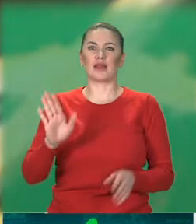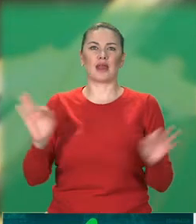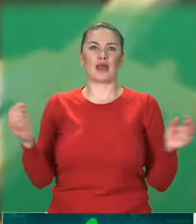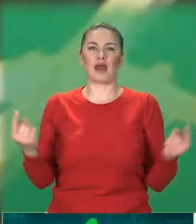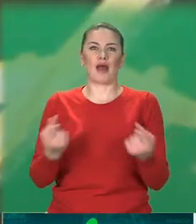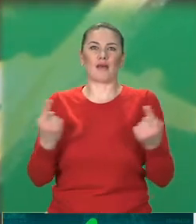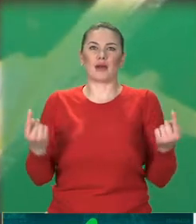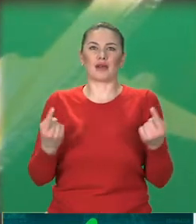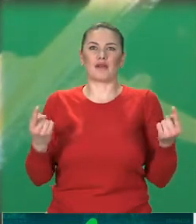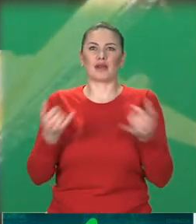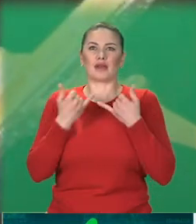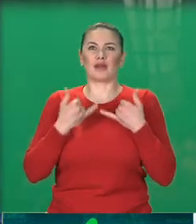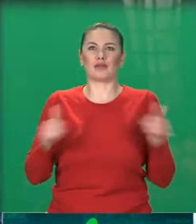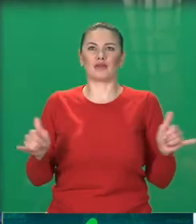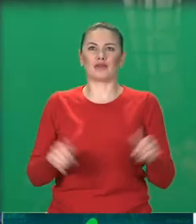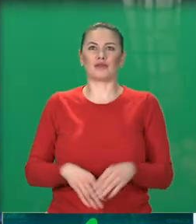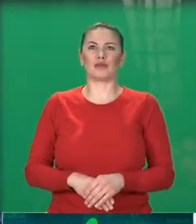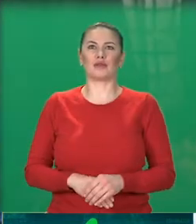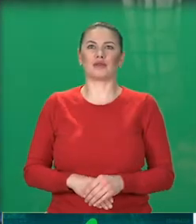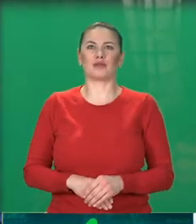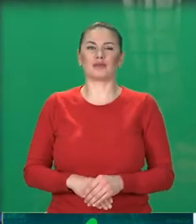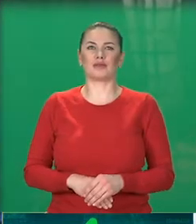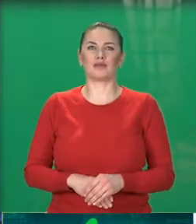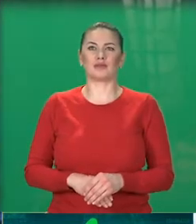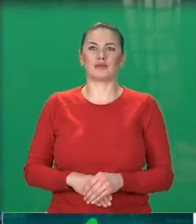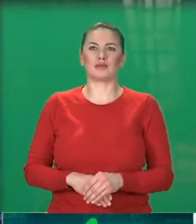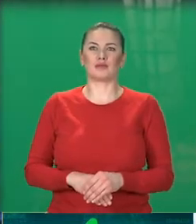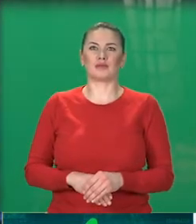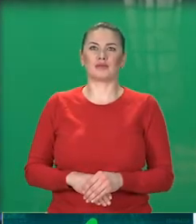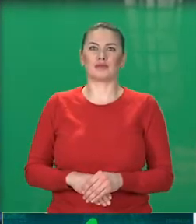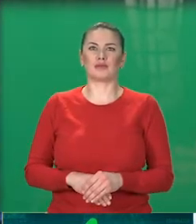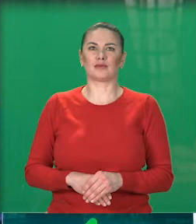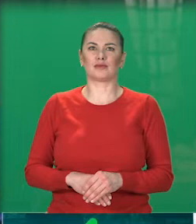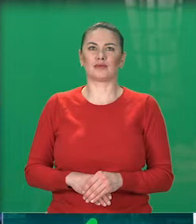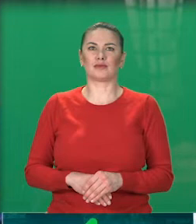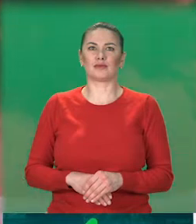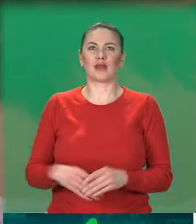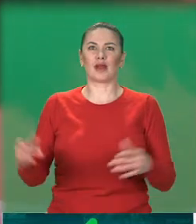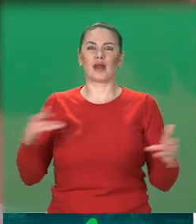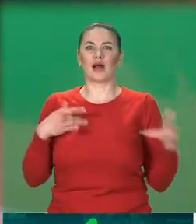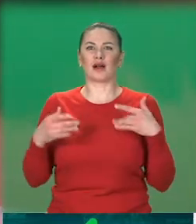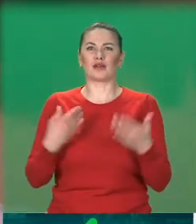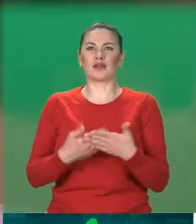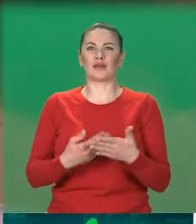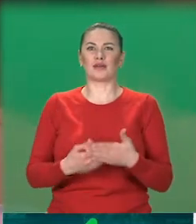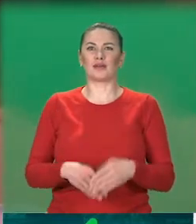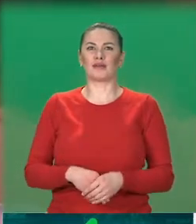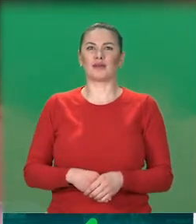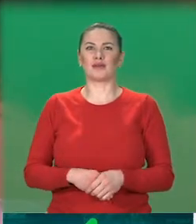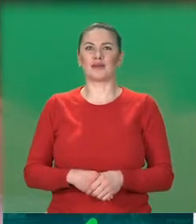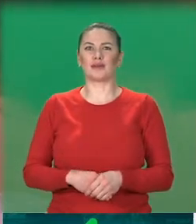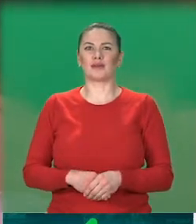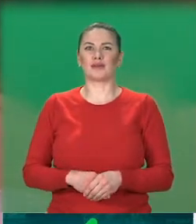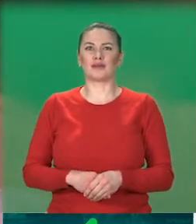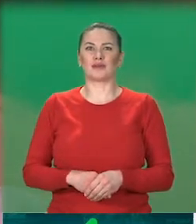поставить церемонию открытия крупного фестиваля. Действие творится на экране и на сцене. И там звезды. Актеру Дмитрию Назарову вторит